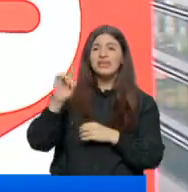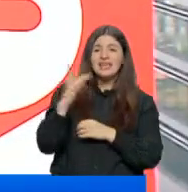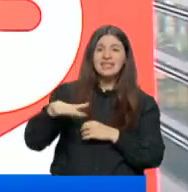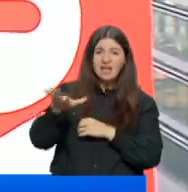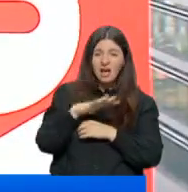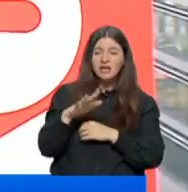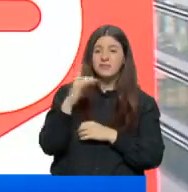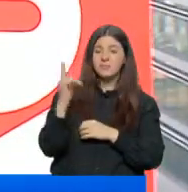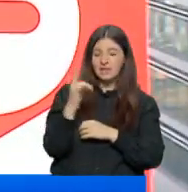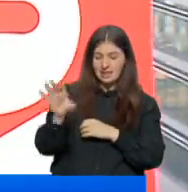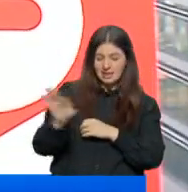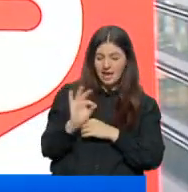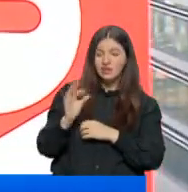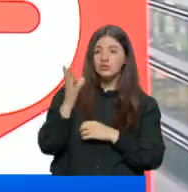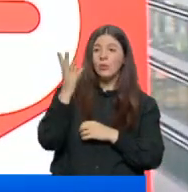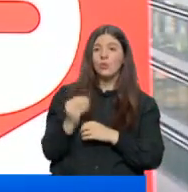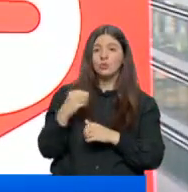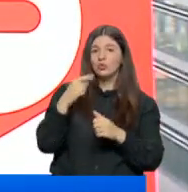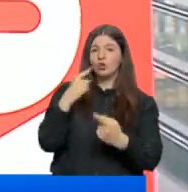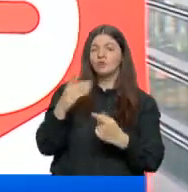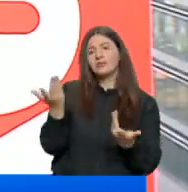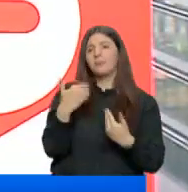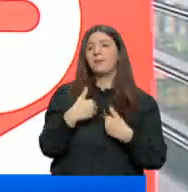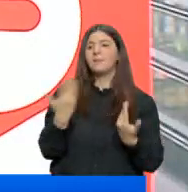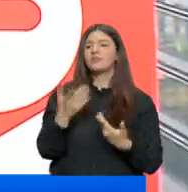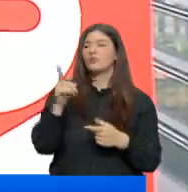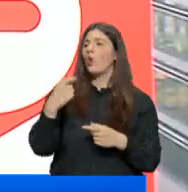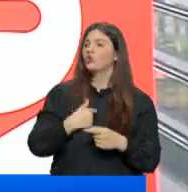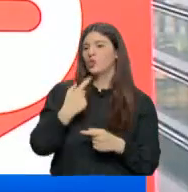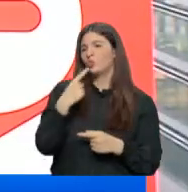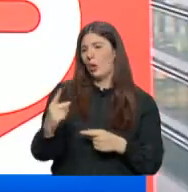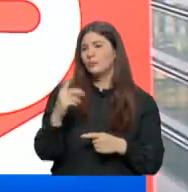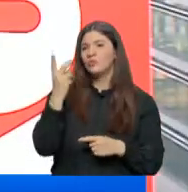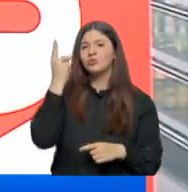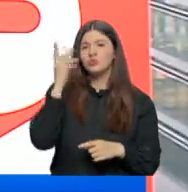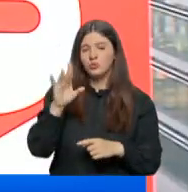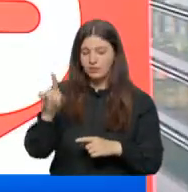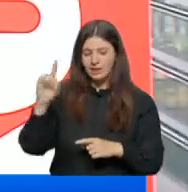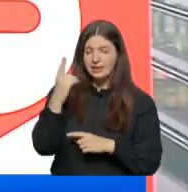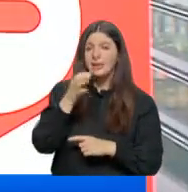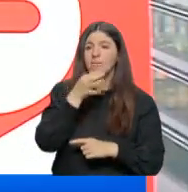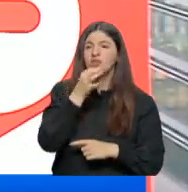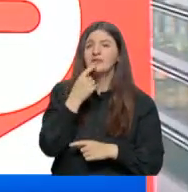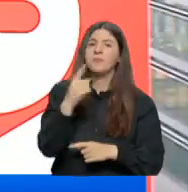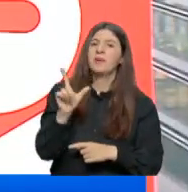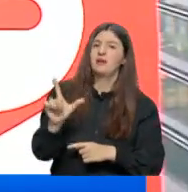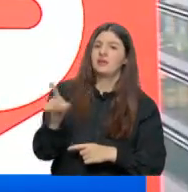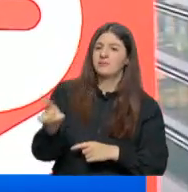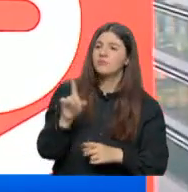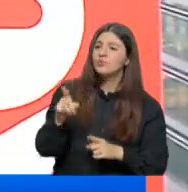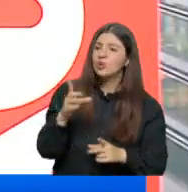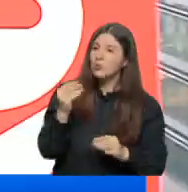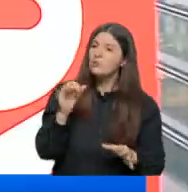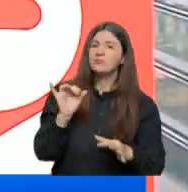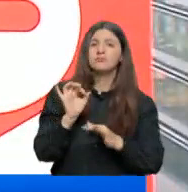iktidarın bir tercihte bulunduğunun altını çiziyoruz. Ben mesela şunu özellikle vurgulayayım, unutmuştum. Bu iktidara beceriksiz dememek lazım. Bunlar